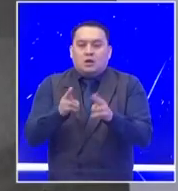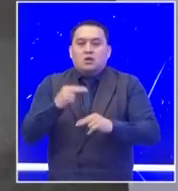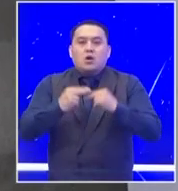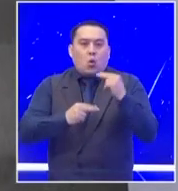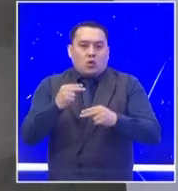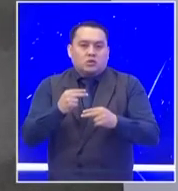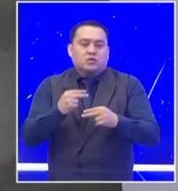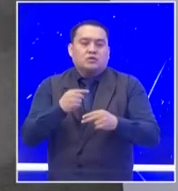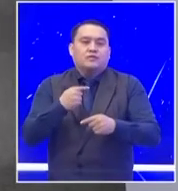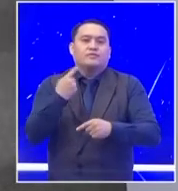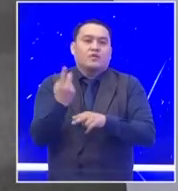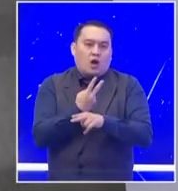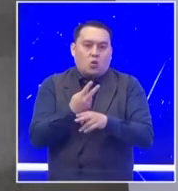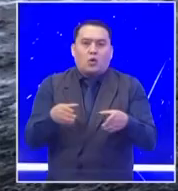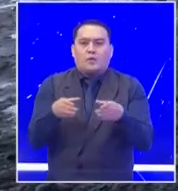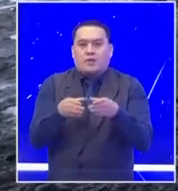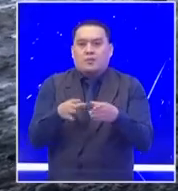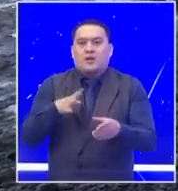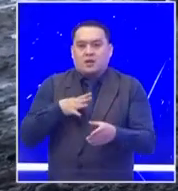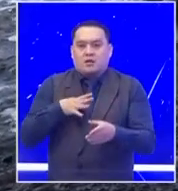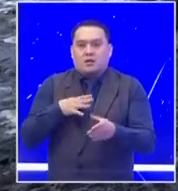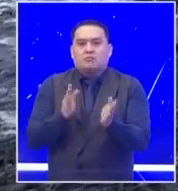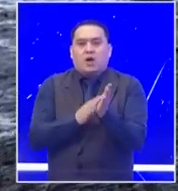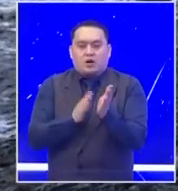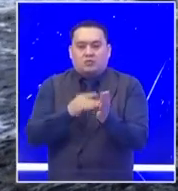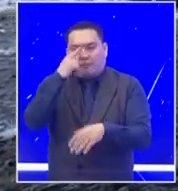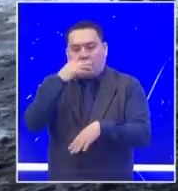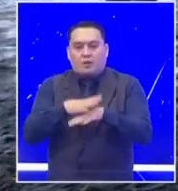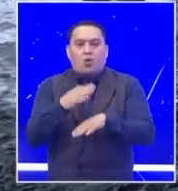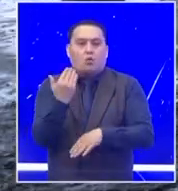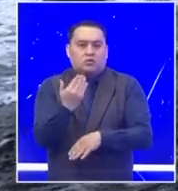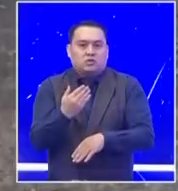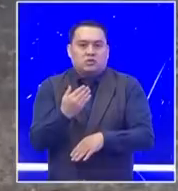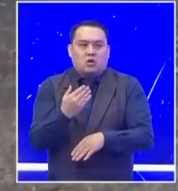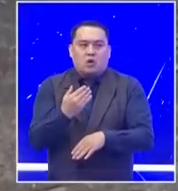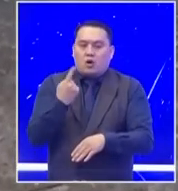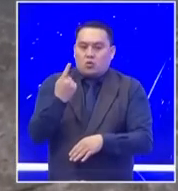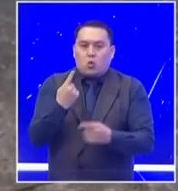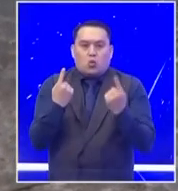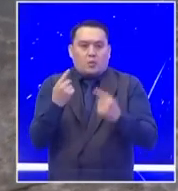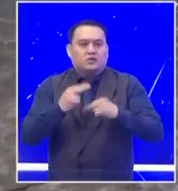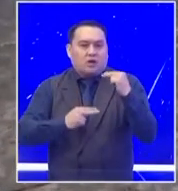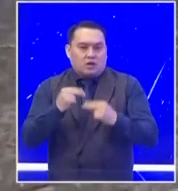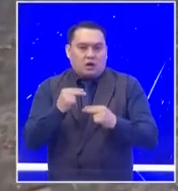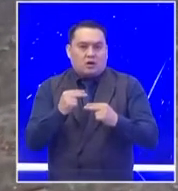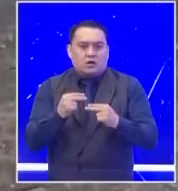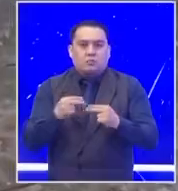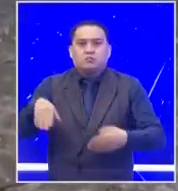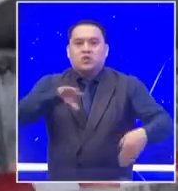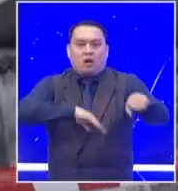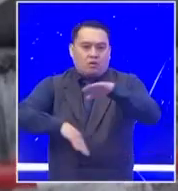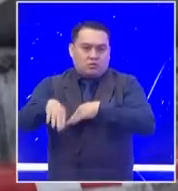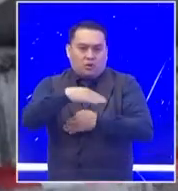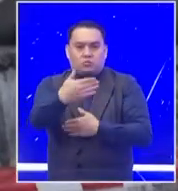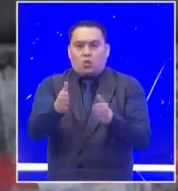работа другой строительной компании «Базис» была отмечена похвалой Амандыка Баталова. Речь идет о еще одном крупном строительстве – крытом плавательном